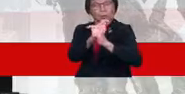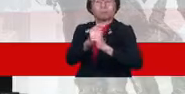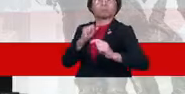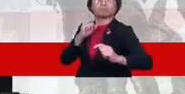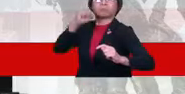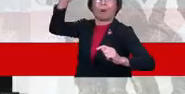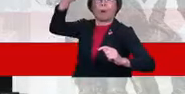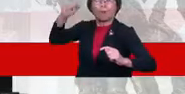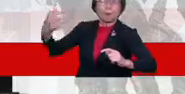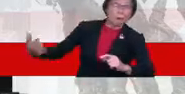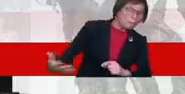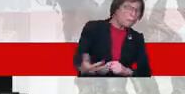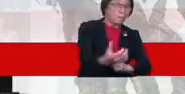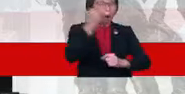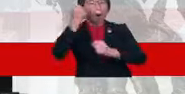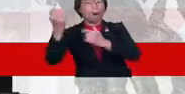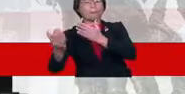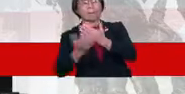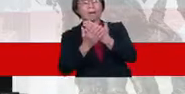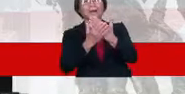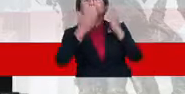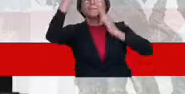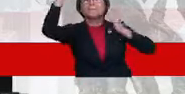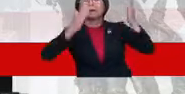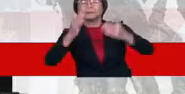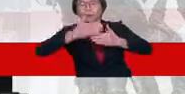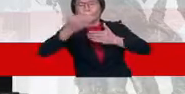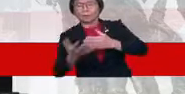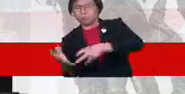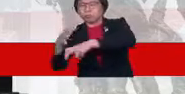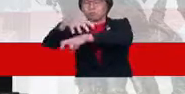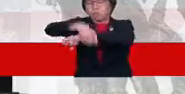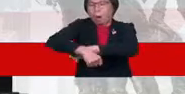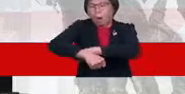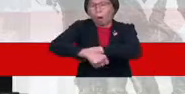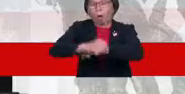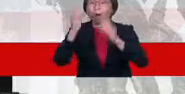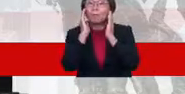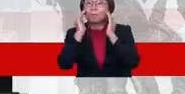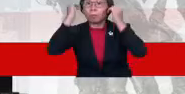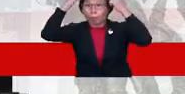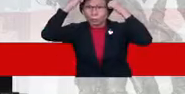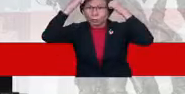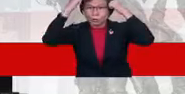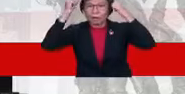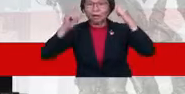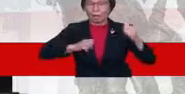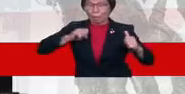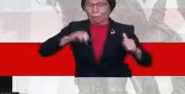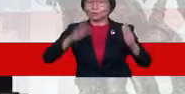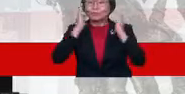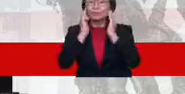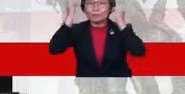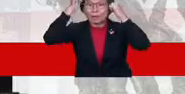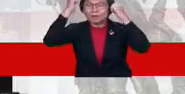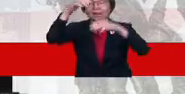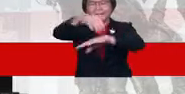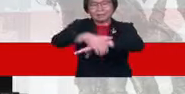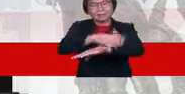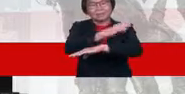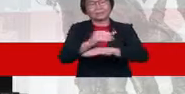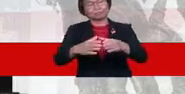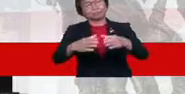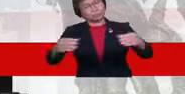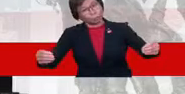dan merebut kembali tanah air selepas dijajah oleh Portugis Belanda Inggris dan